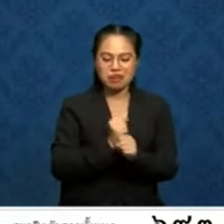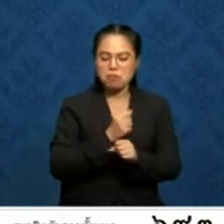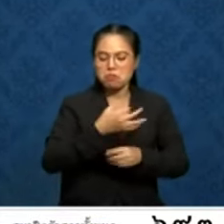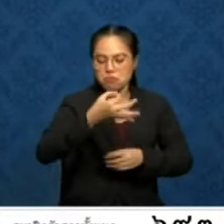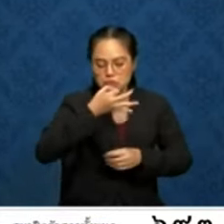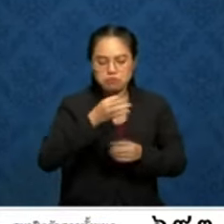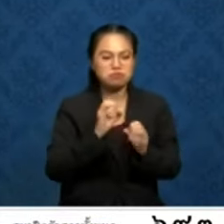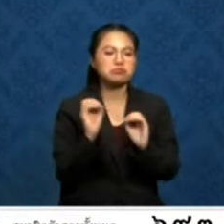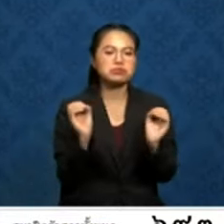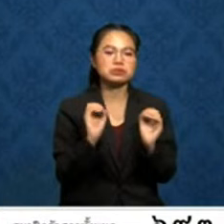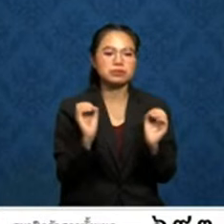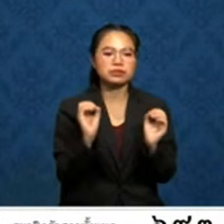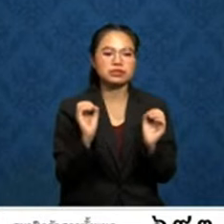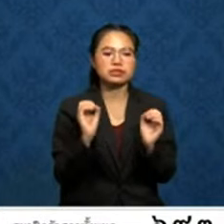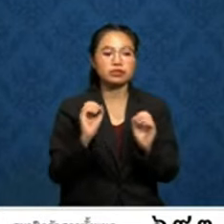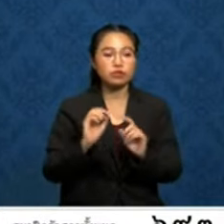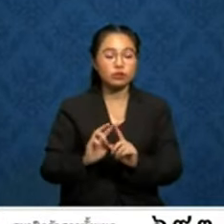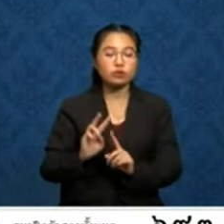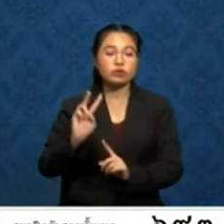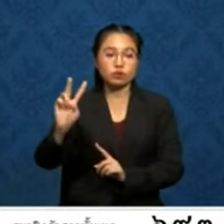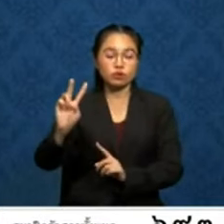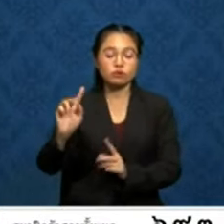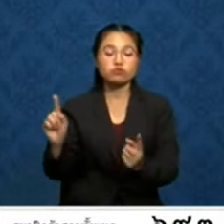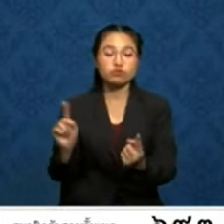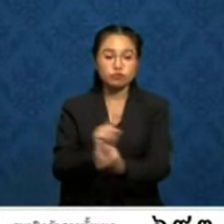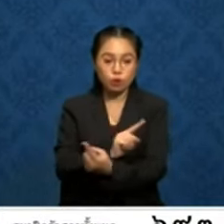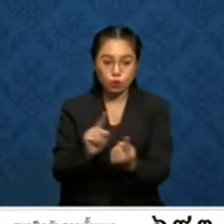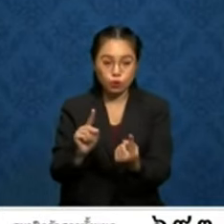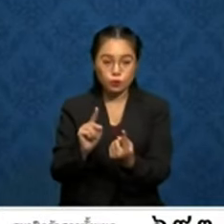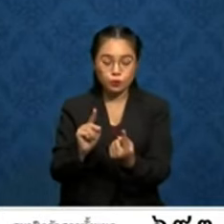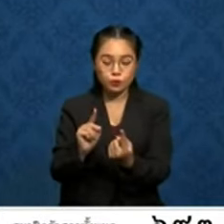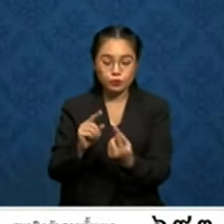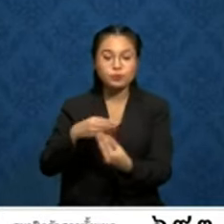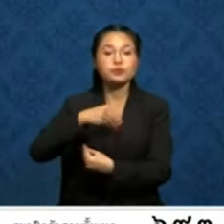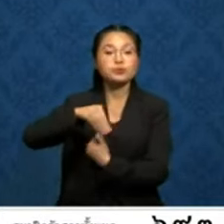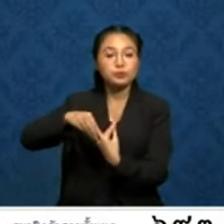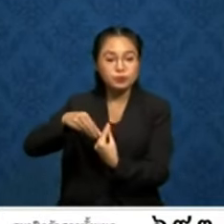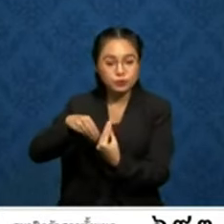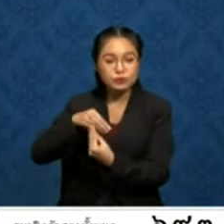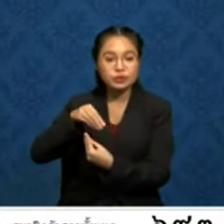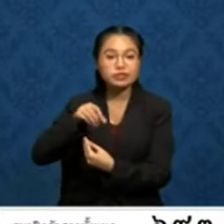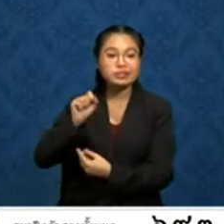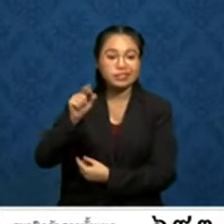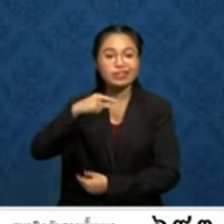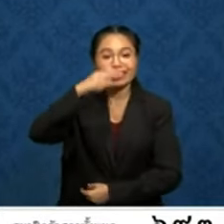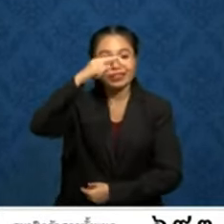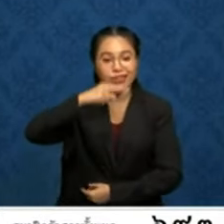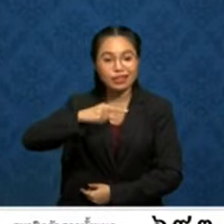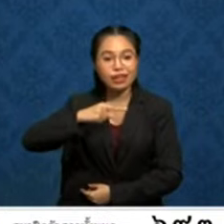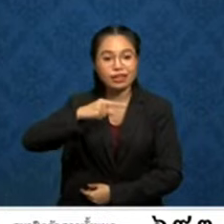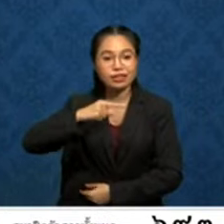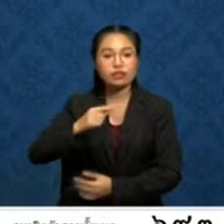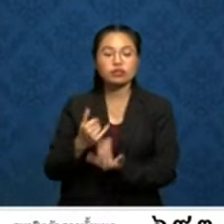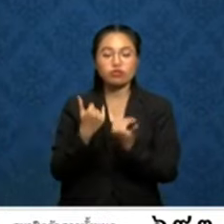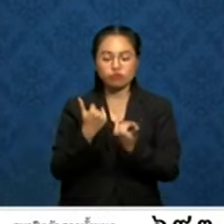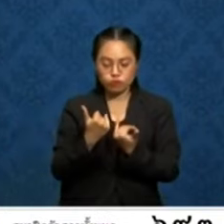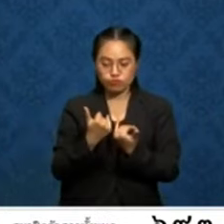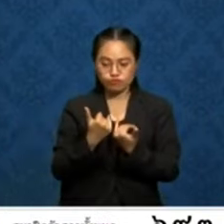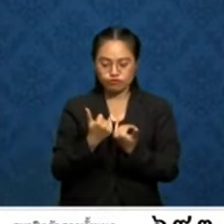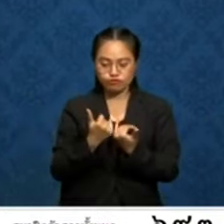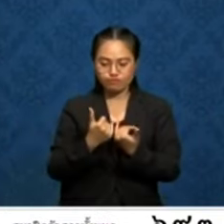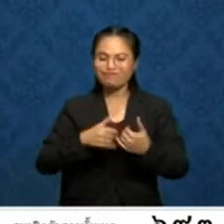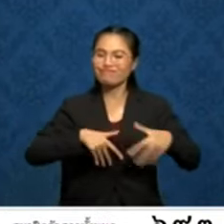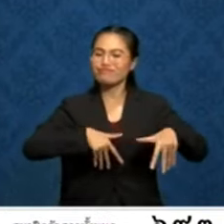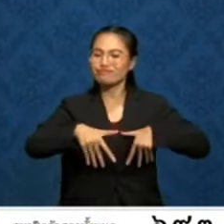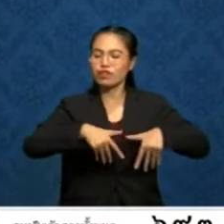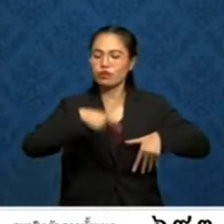ประการที่สองสังคมและเศรษฐกิจเราถูกท้าทายด้วยการเข้าสู่สังคมสูงวัย